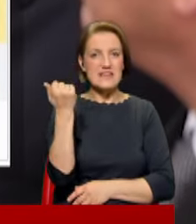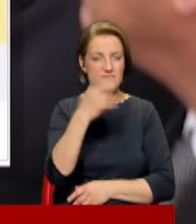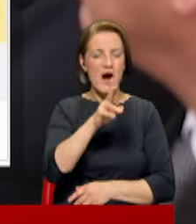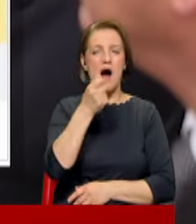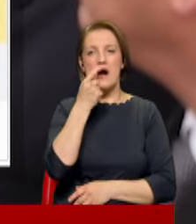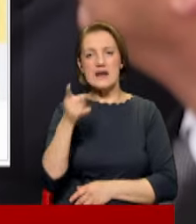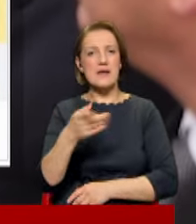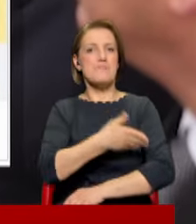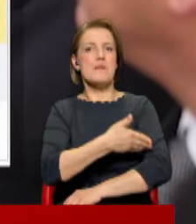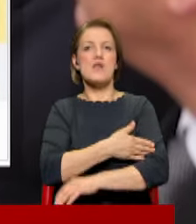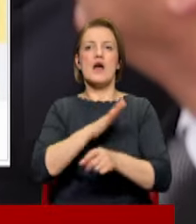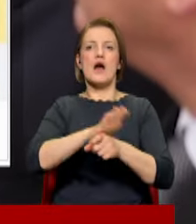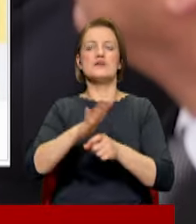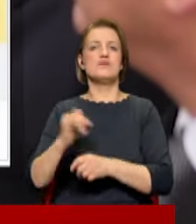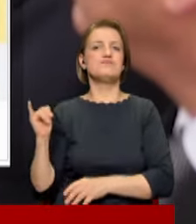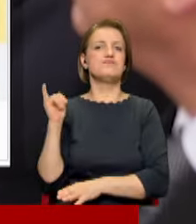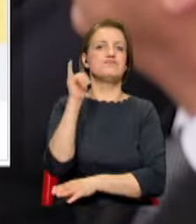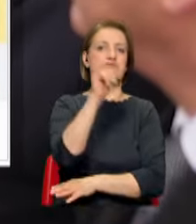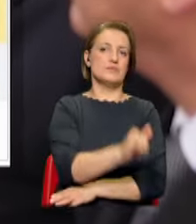Ankara'dan memleketi Kayseri'ye giderken kullandı